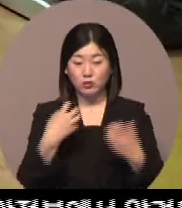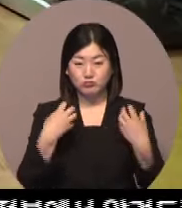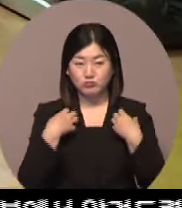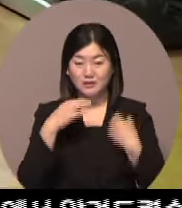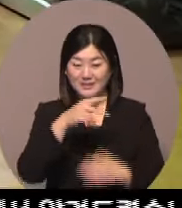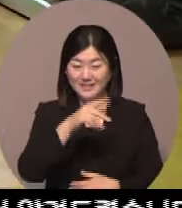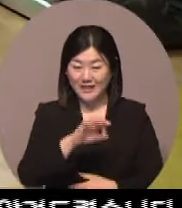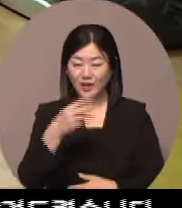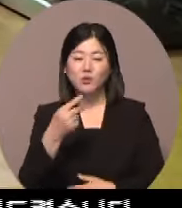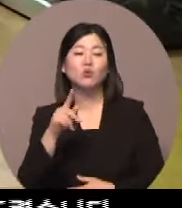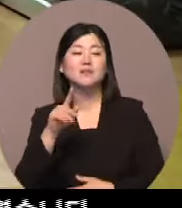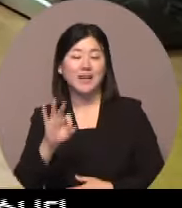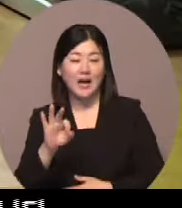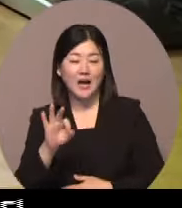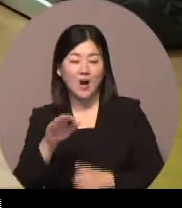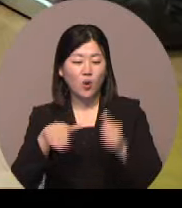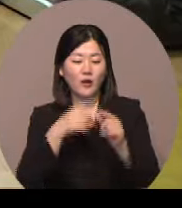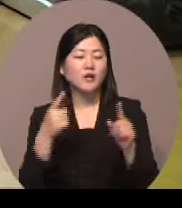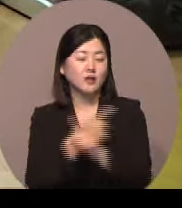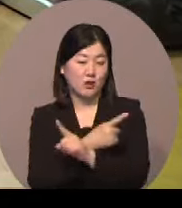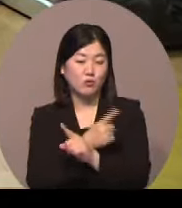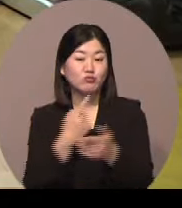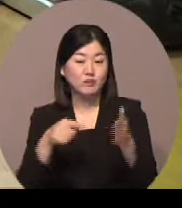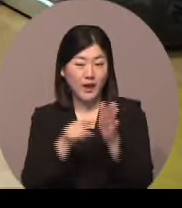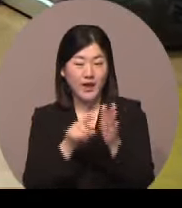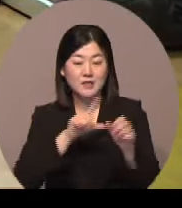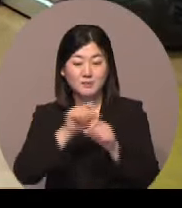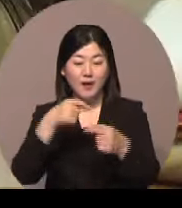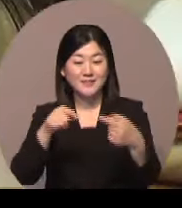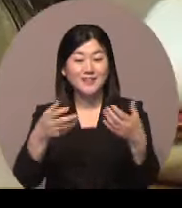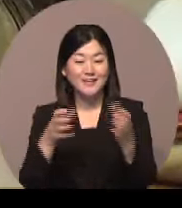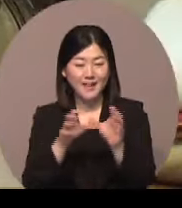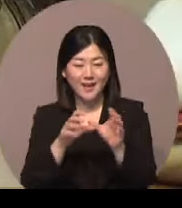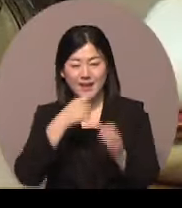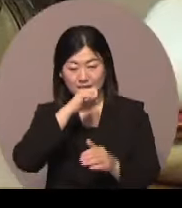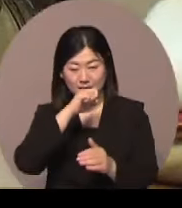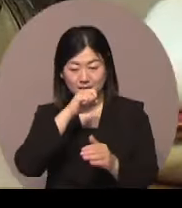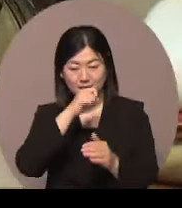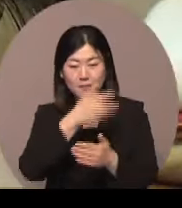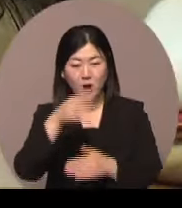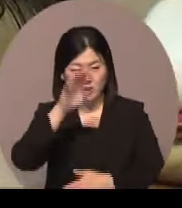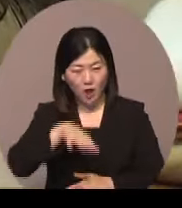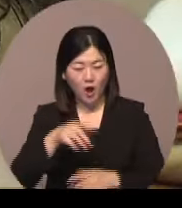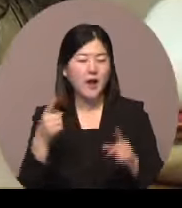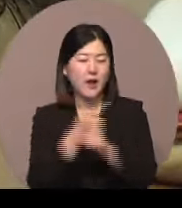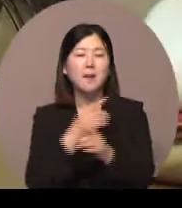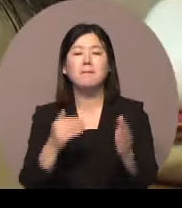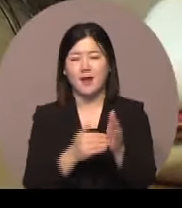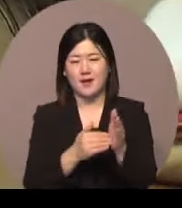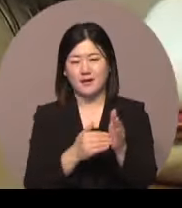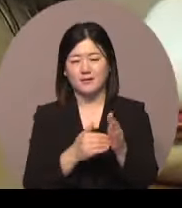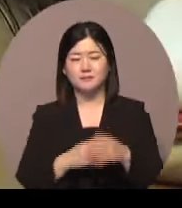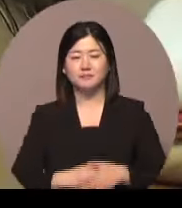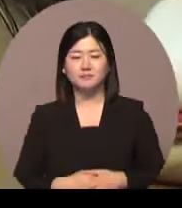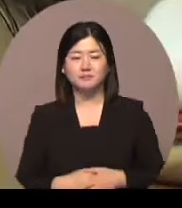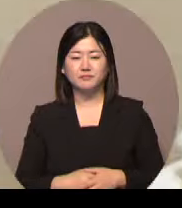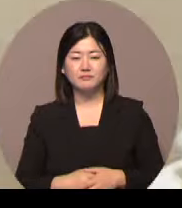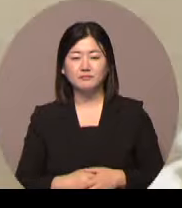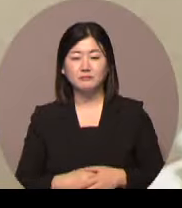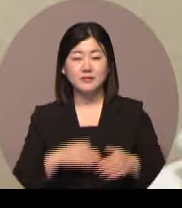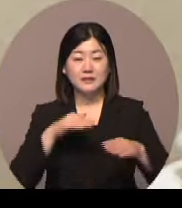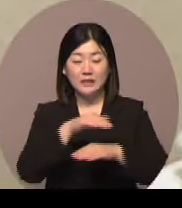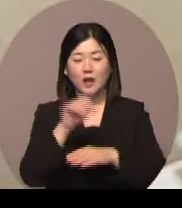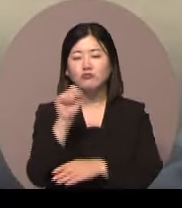이장과 통장에 처우를 개선하겠다며 지방자치 단체 예산편성 운영 기준을 개정한데 따른 겁니다 차량